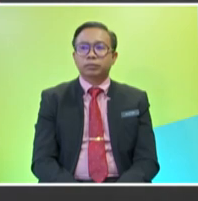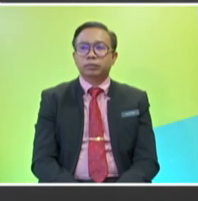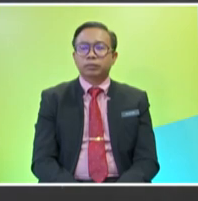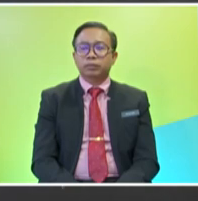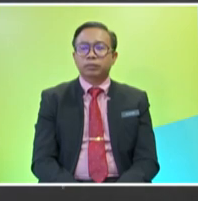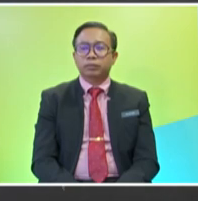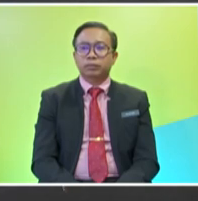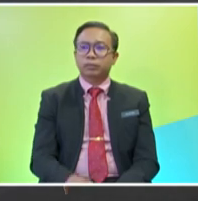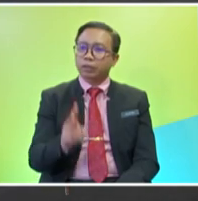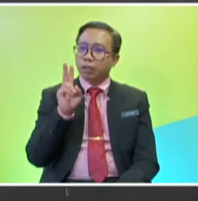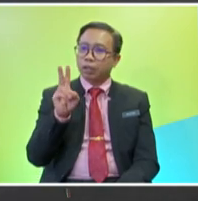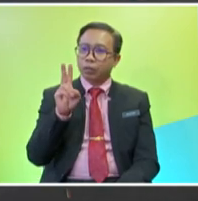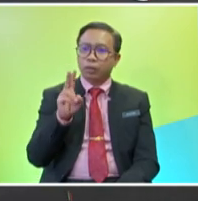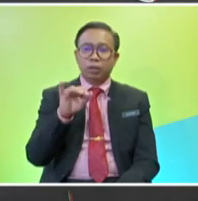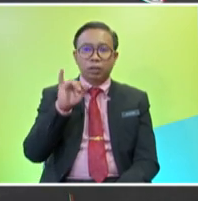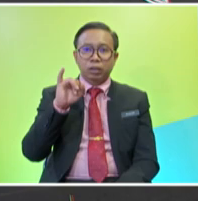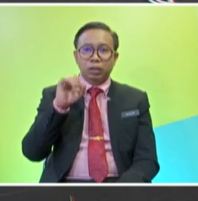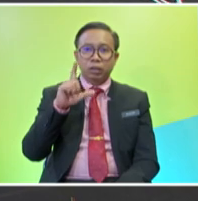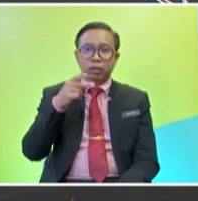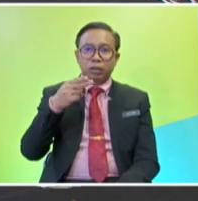yang kedua adalah